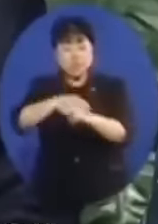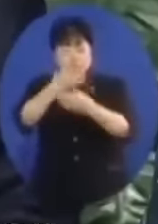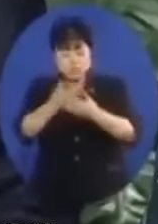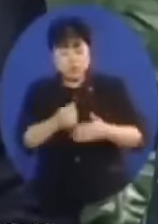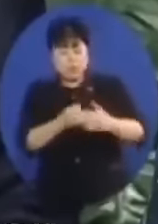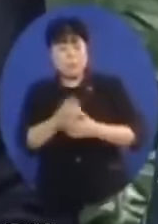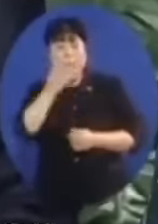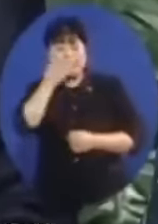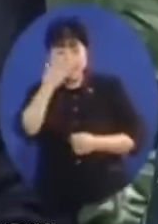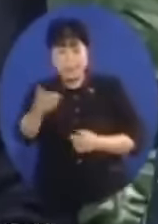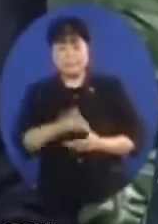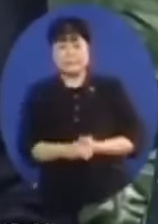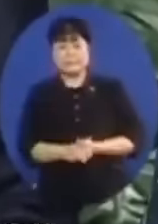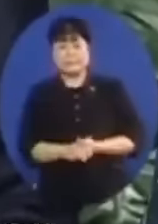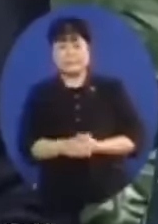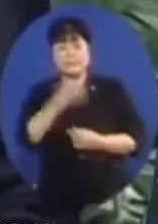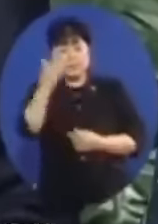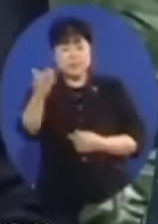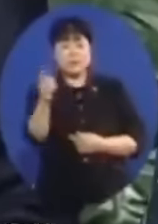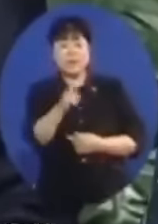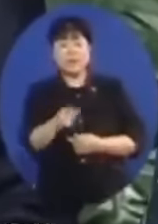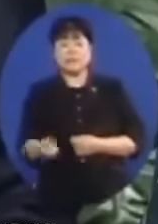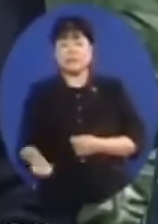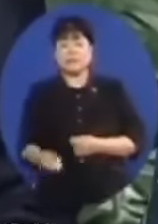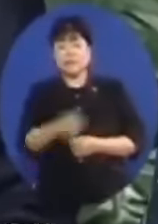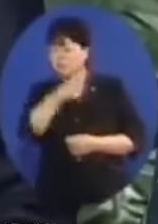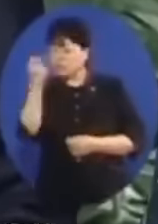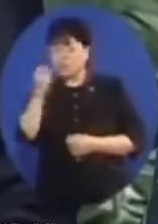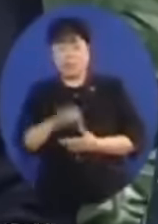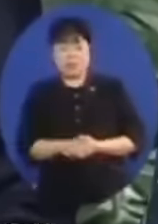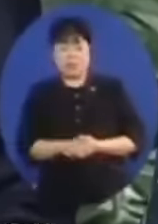주시는 것입니다. 여러분이 아무리 못나도